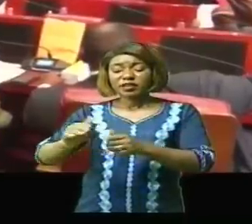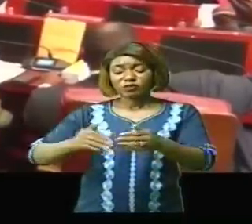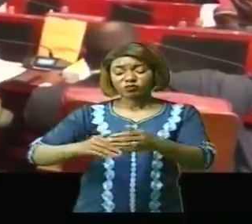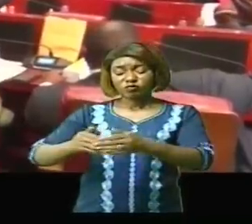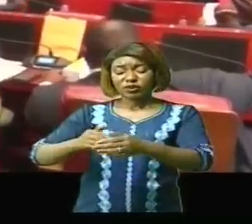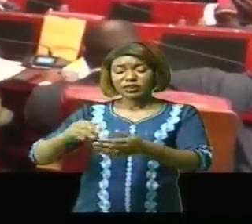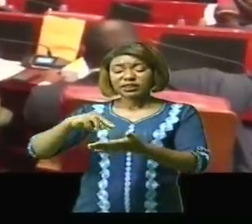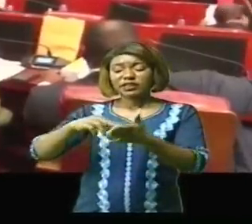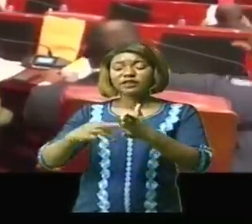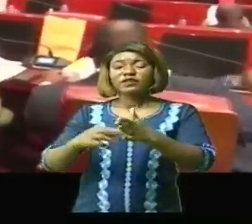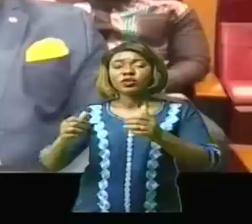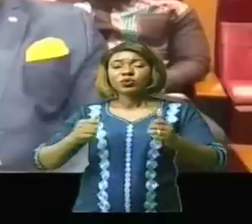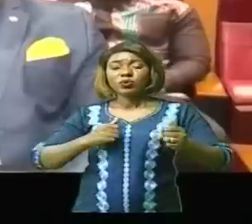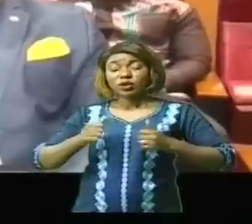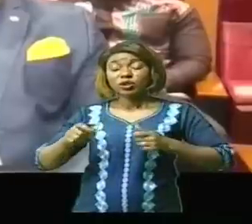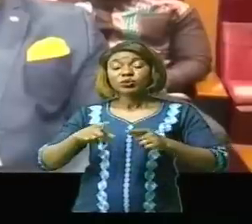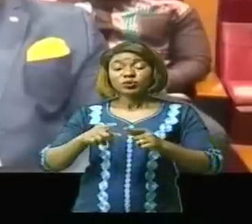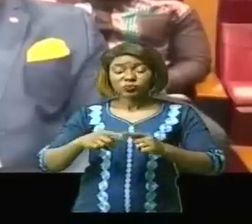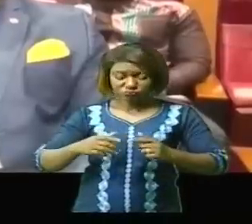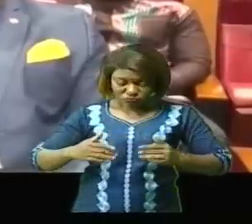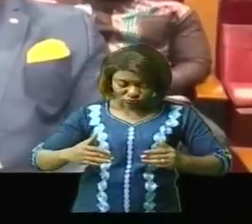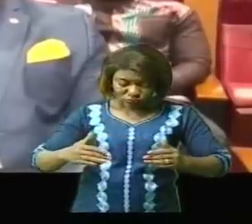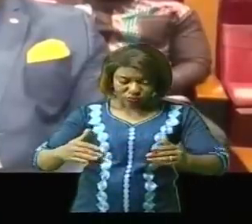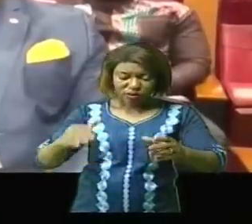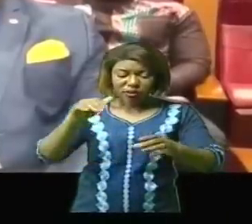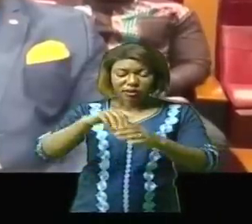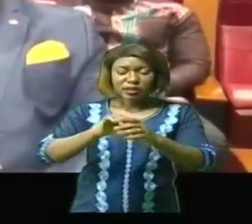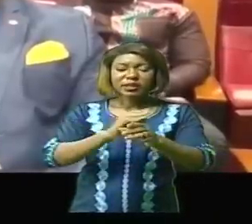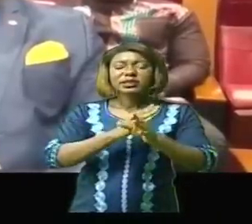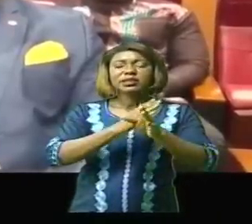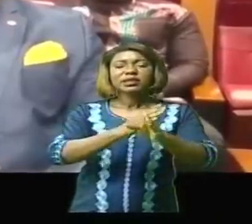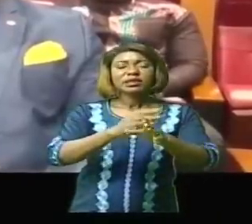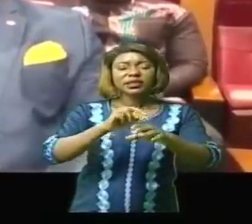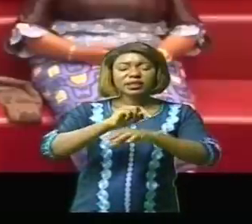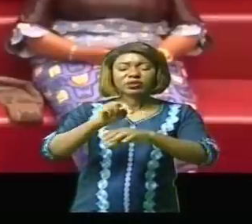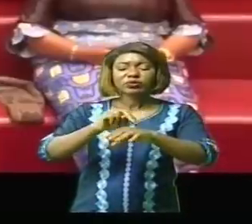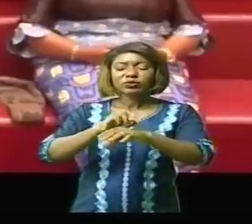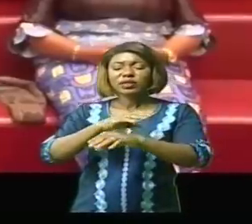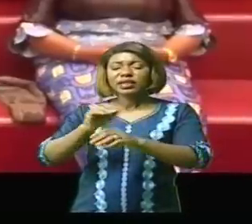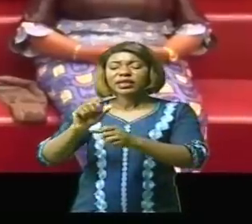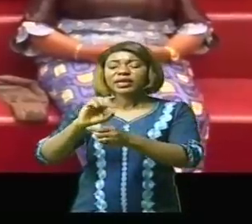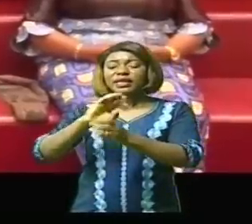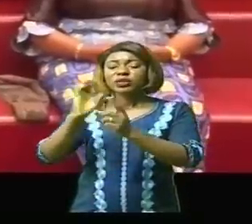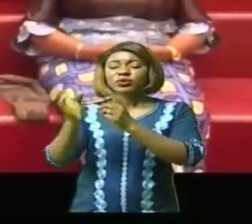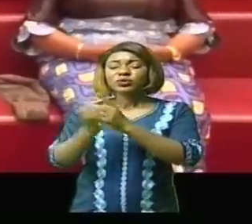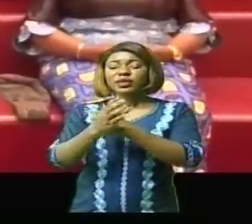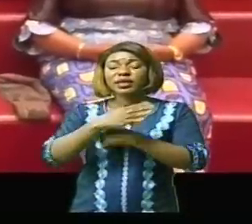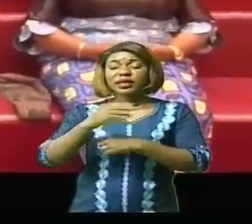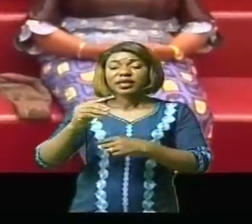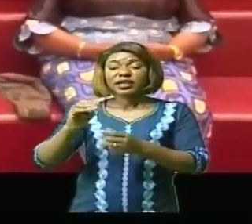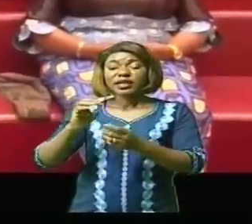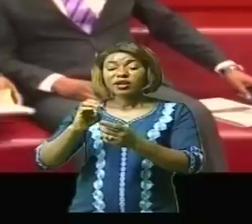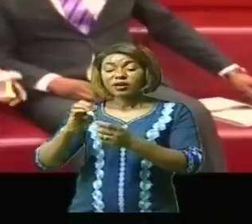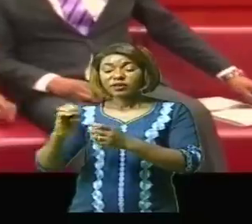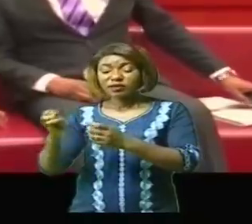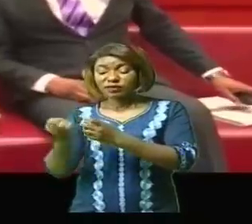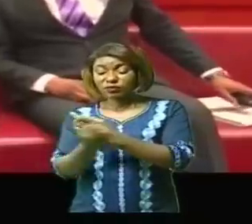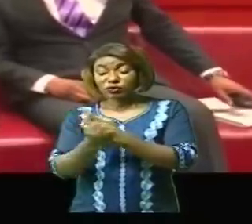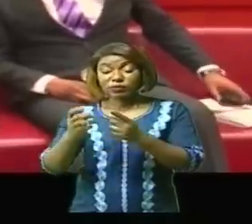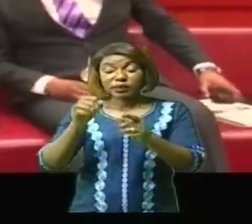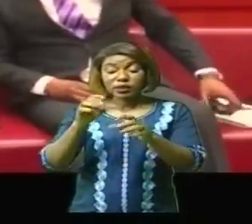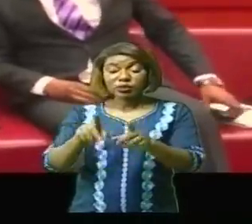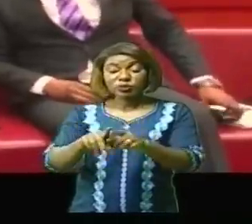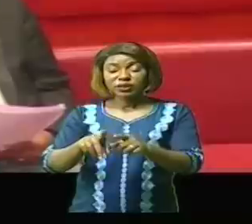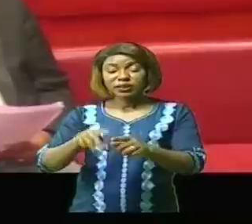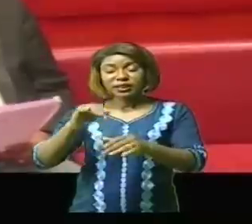avancées significatives sont notées sur les plans sécuritaires, national, culturel et environnemental, tant au niveau national que